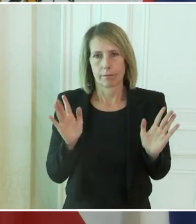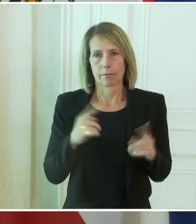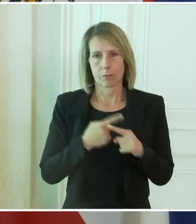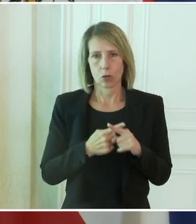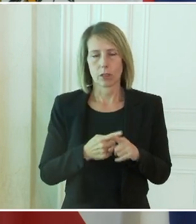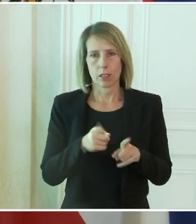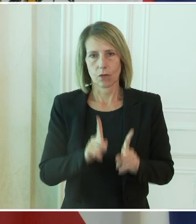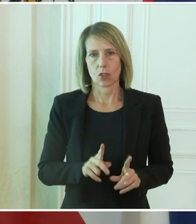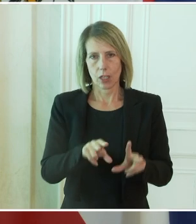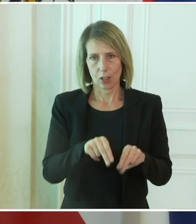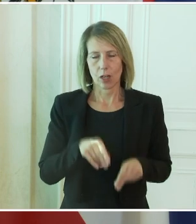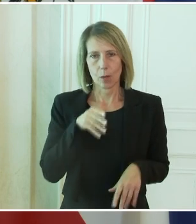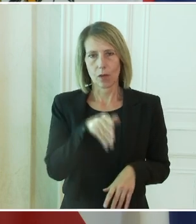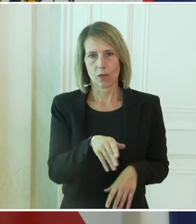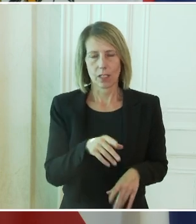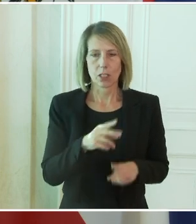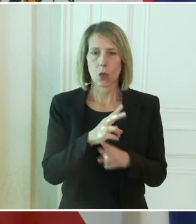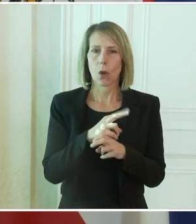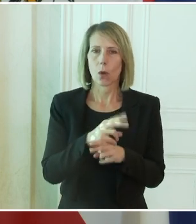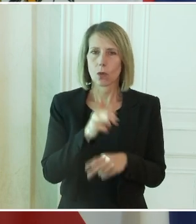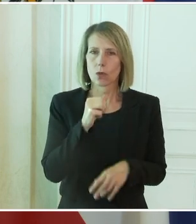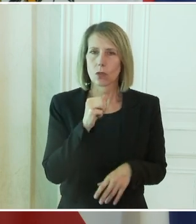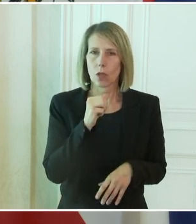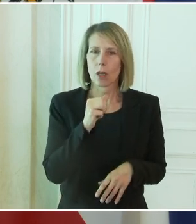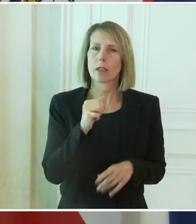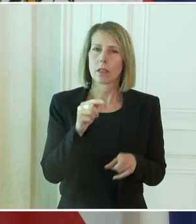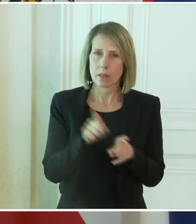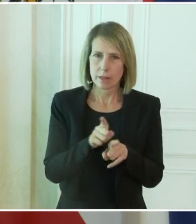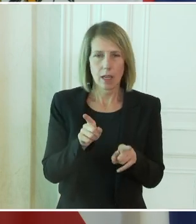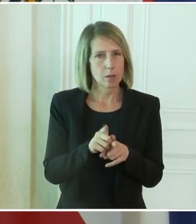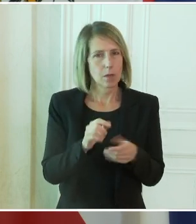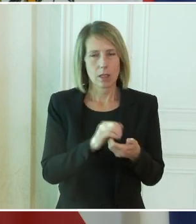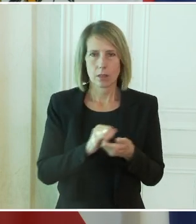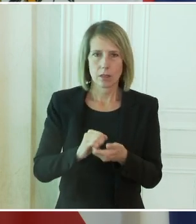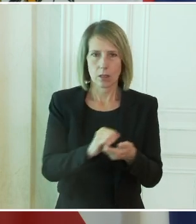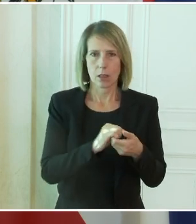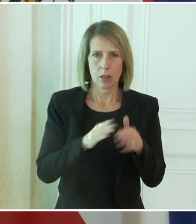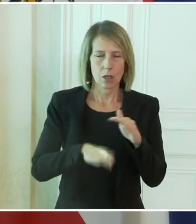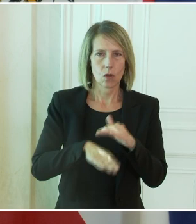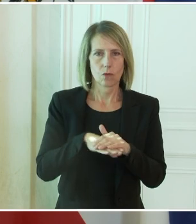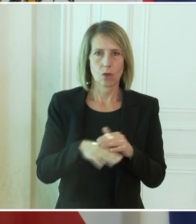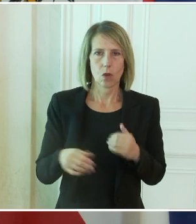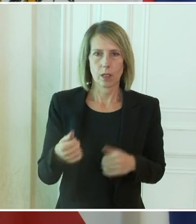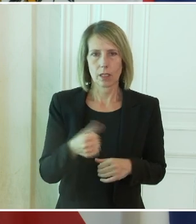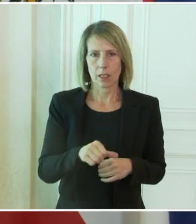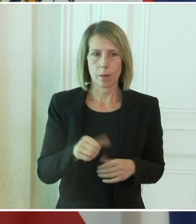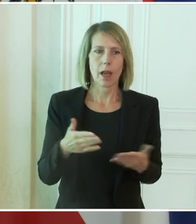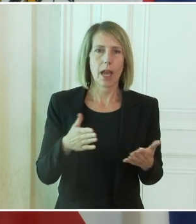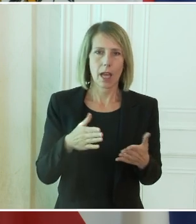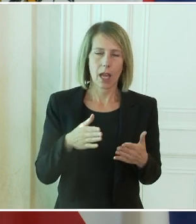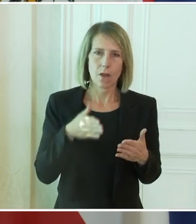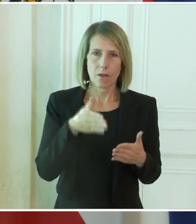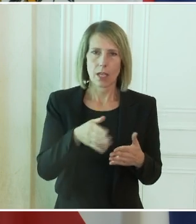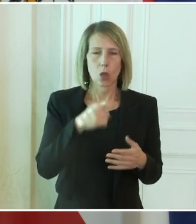wird. Österreich, ich sage es noch einmal, wird hier nicht im Weg stehen. Wir stehen voll solidarisch vor, hinter, neben der Ukraine und werden sie